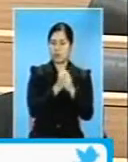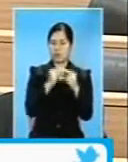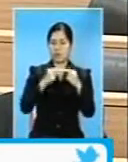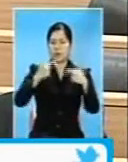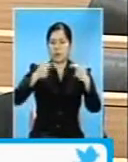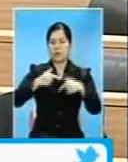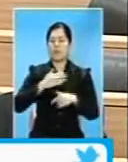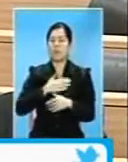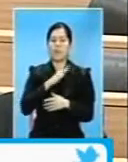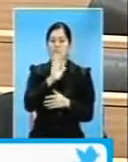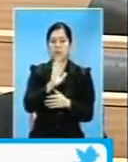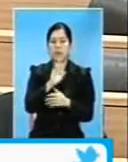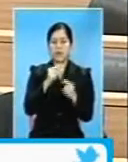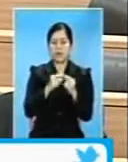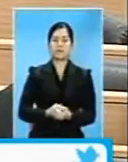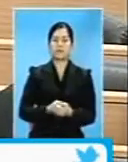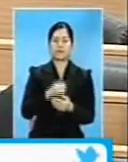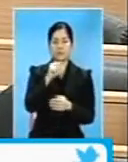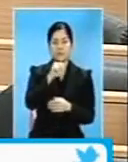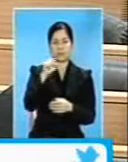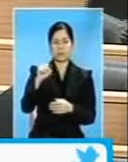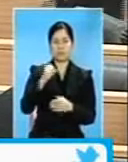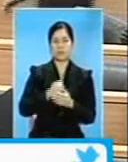ริ่มต้นก็ดุเดือดเลย ดุเลย นะฮะ